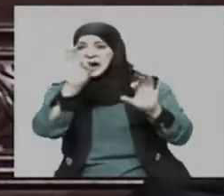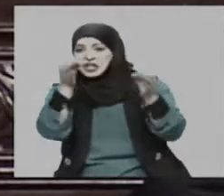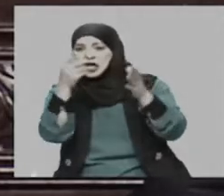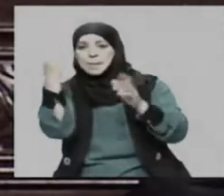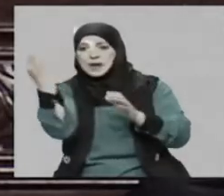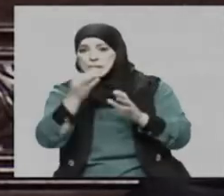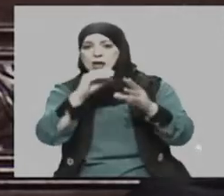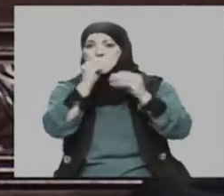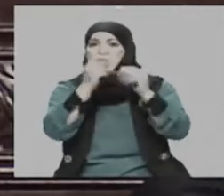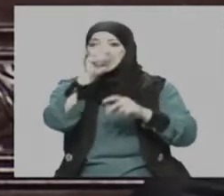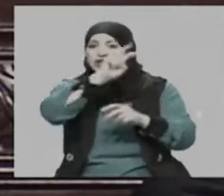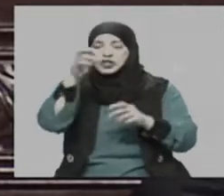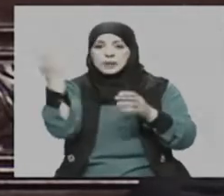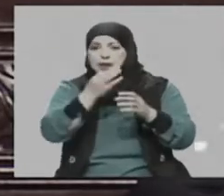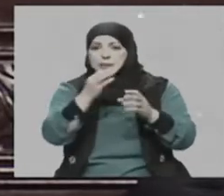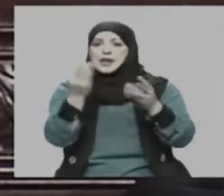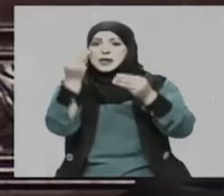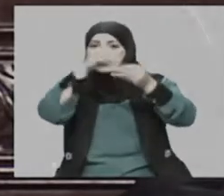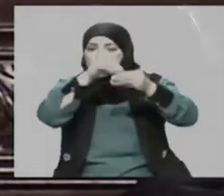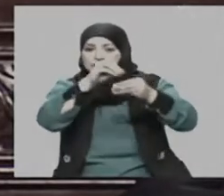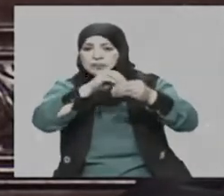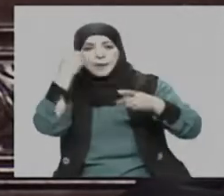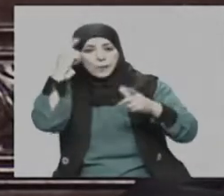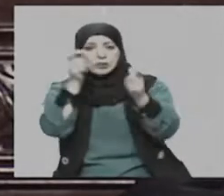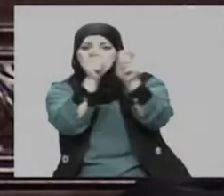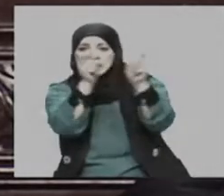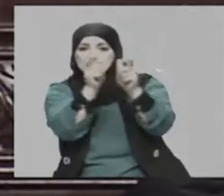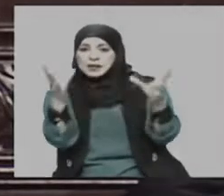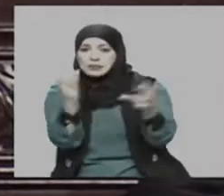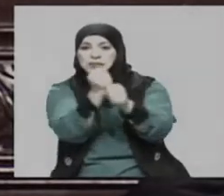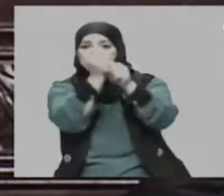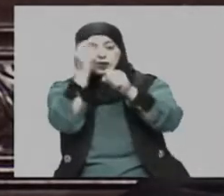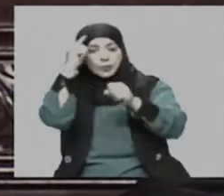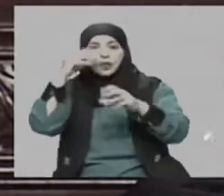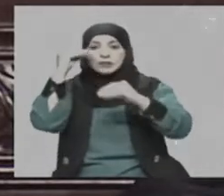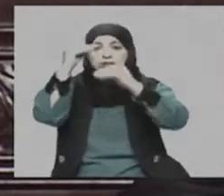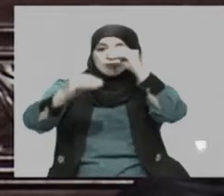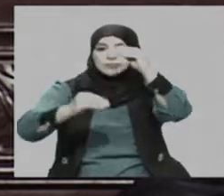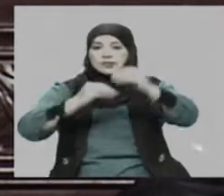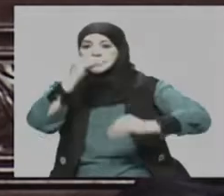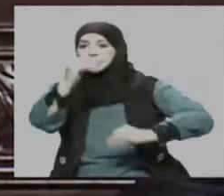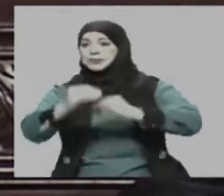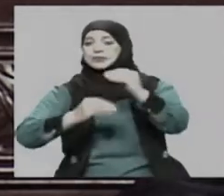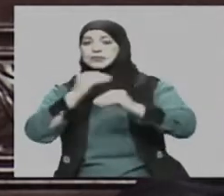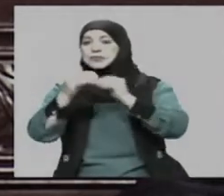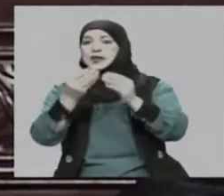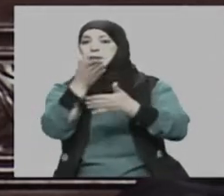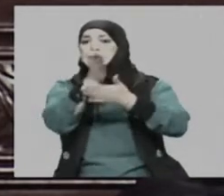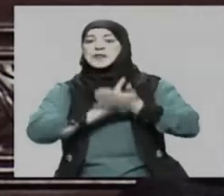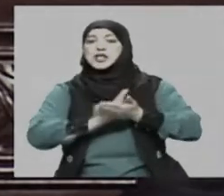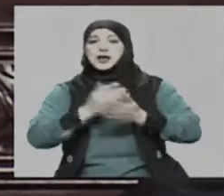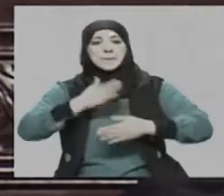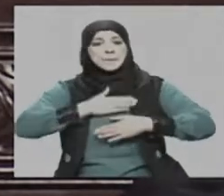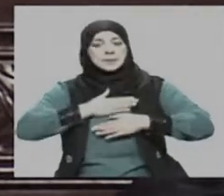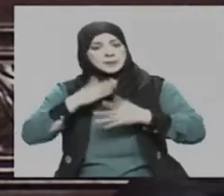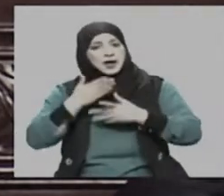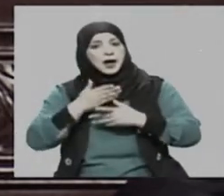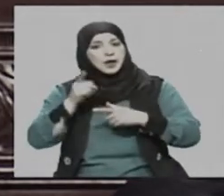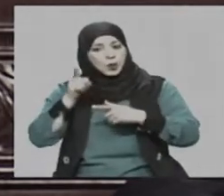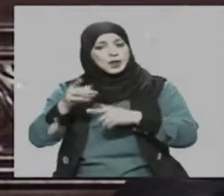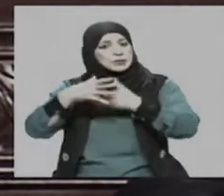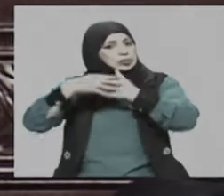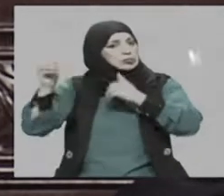تاخذ مساهمات تكسر راسها باش تلمي وتحاول باش تلمي المشاريع اللي تعملها وهي